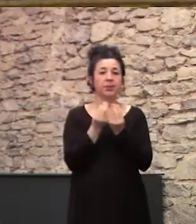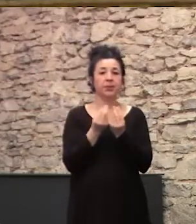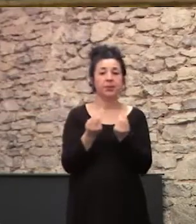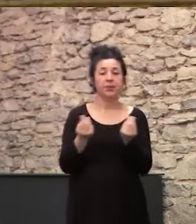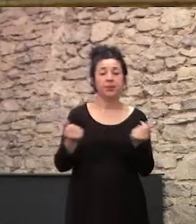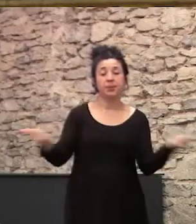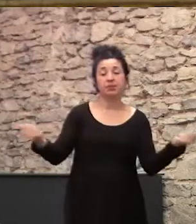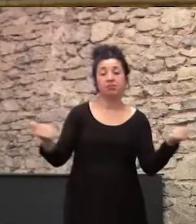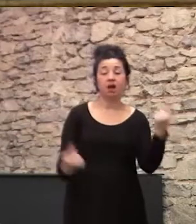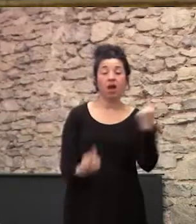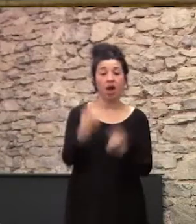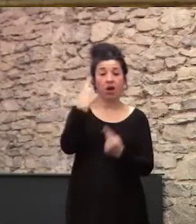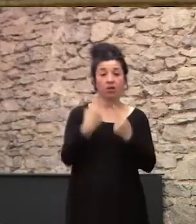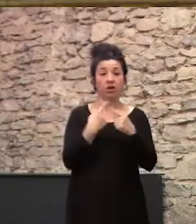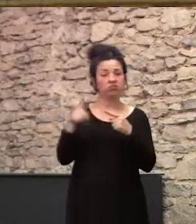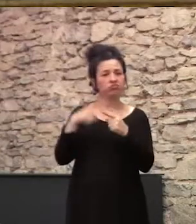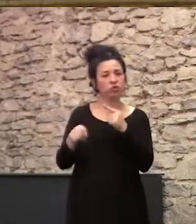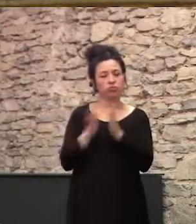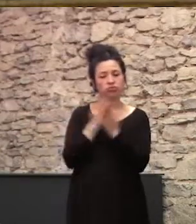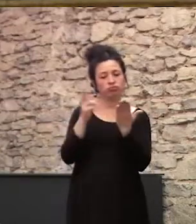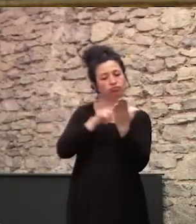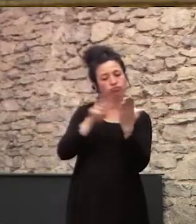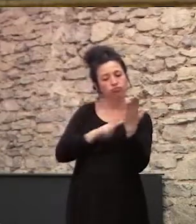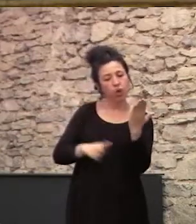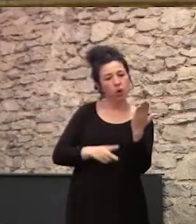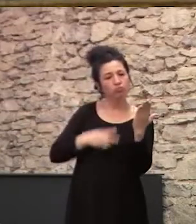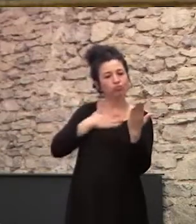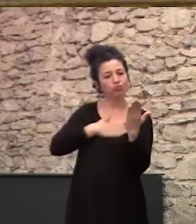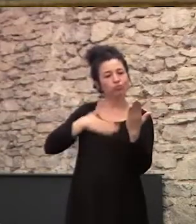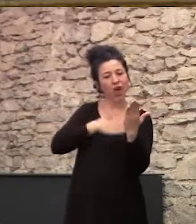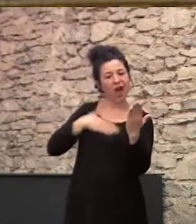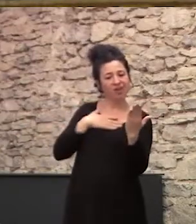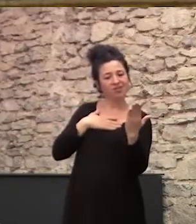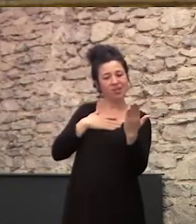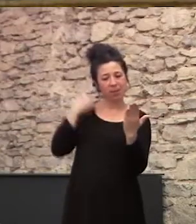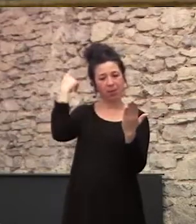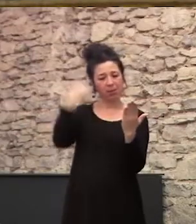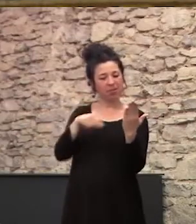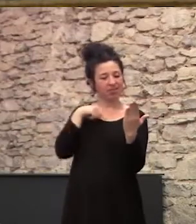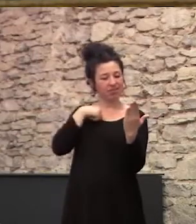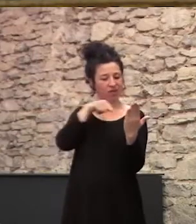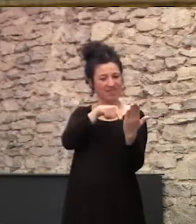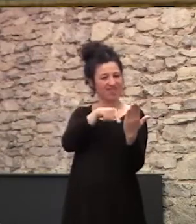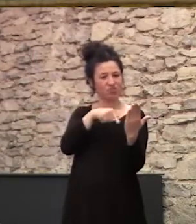daude baitera gozatzuk irakurtzitunak oso gustora, baina bakit nik ez duela hori egin nahi.